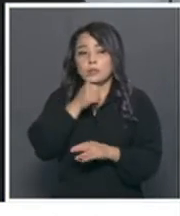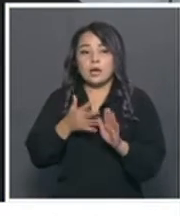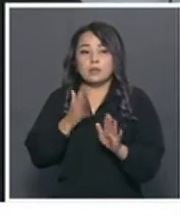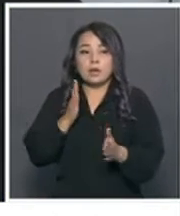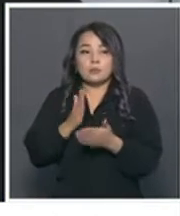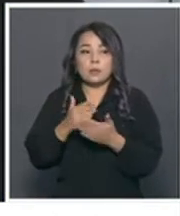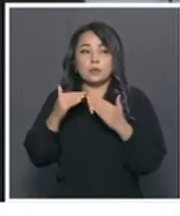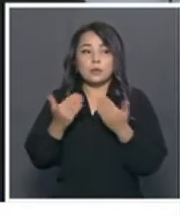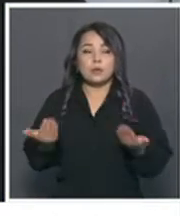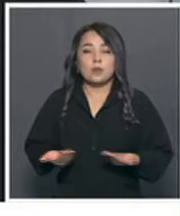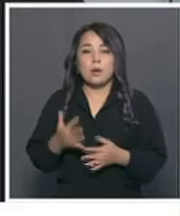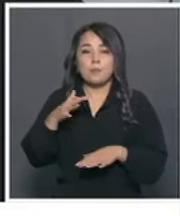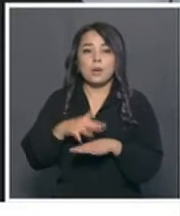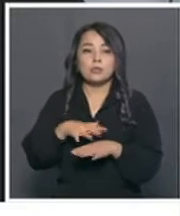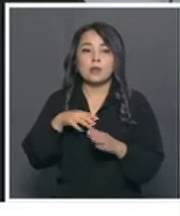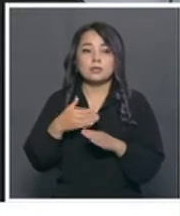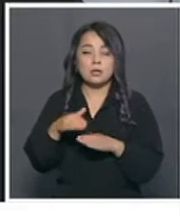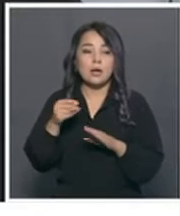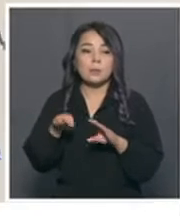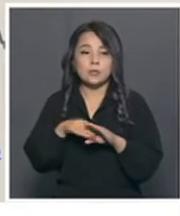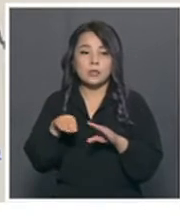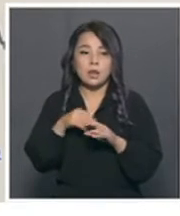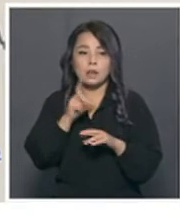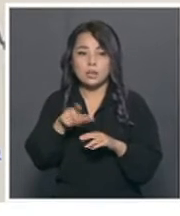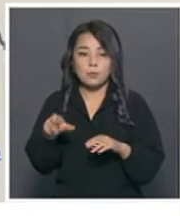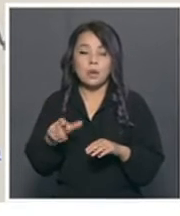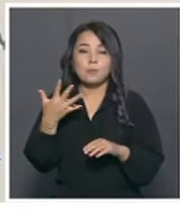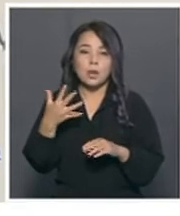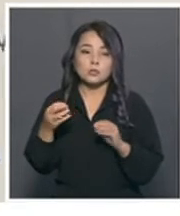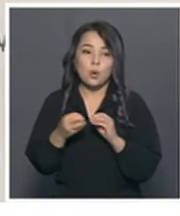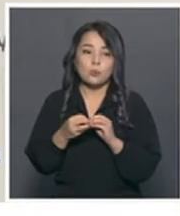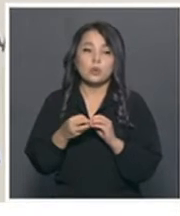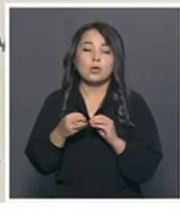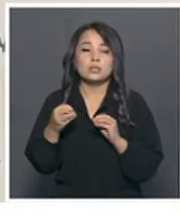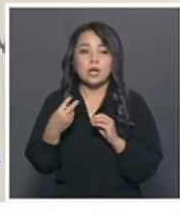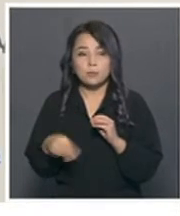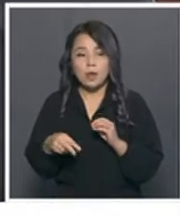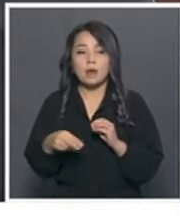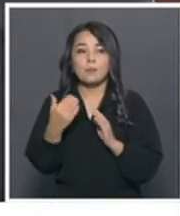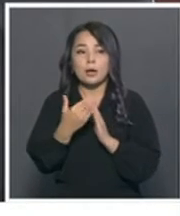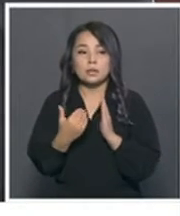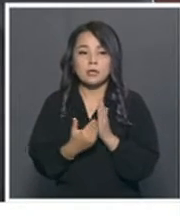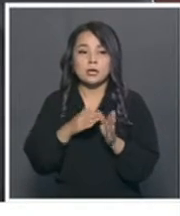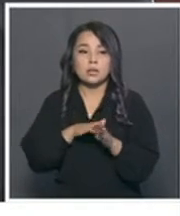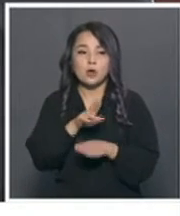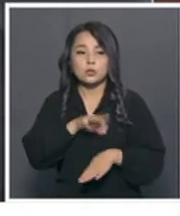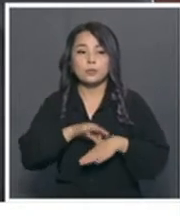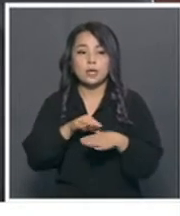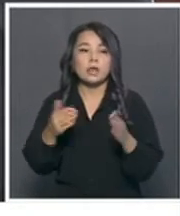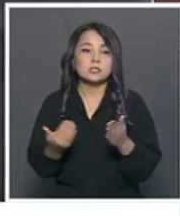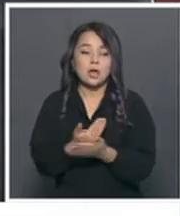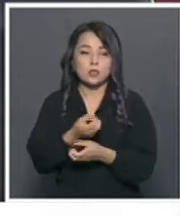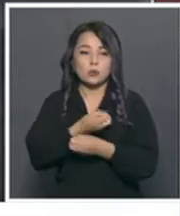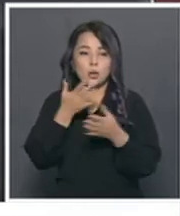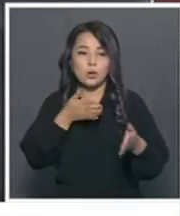де тұрғын үй құрылыс жинақ банкінің салымшысы болып табылатын азаматтарға 5-10-20 бағдарламасы жүзеге асырылмақ. Жаңа жоба нұрлы